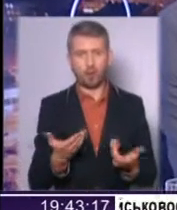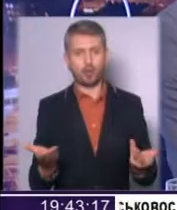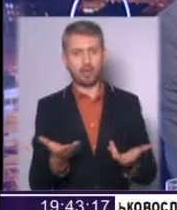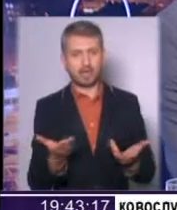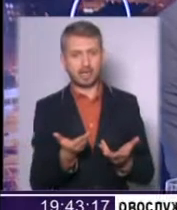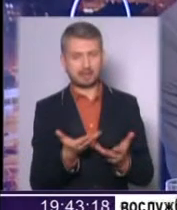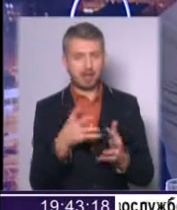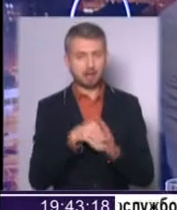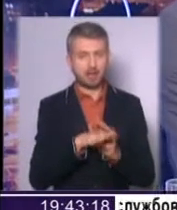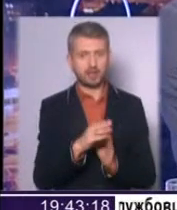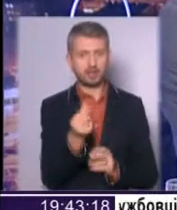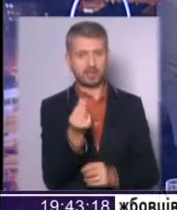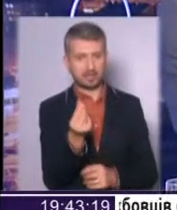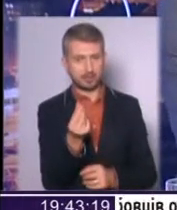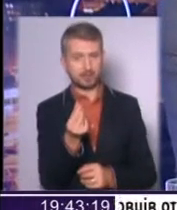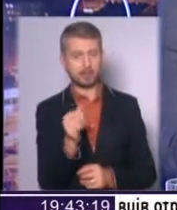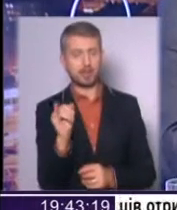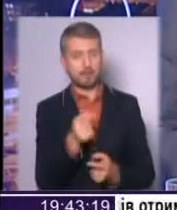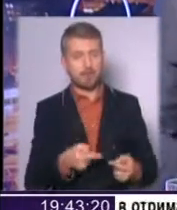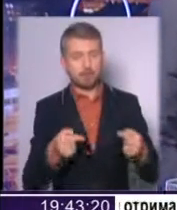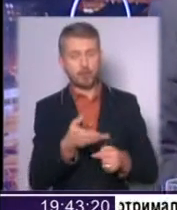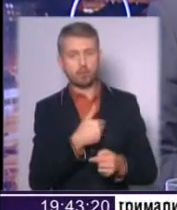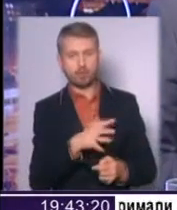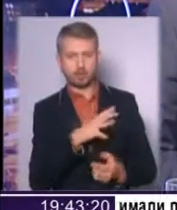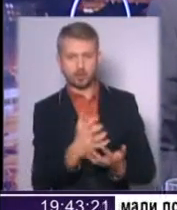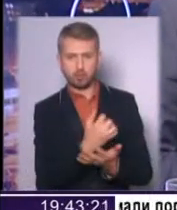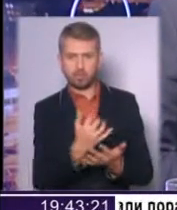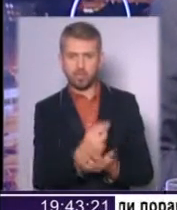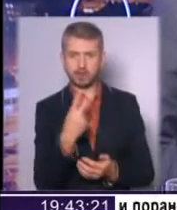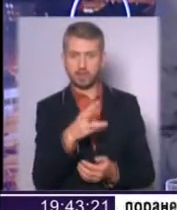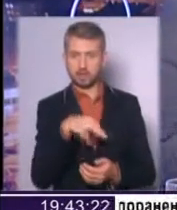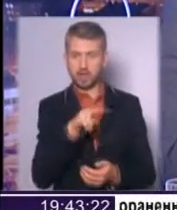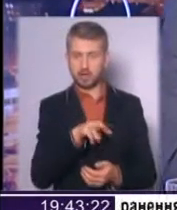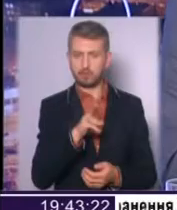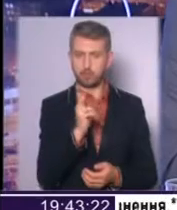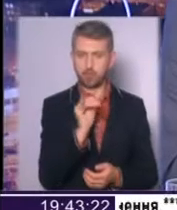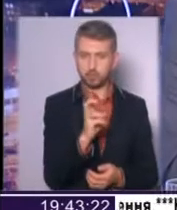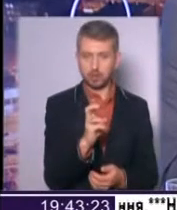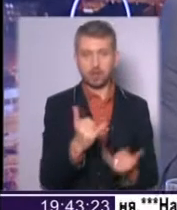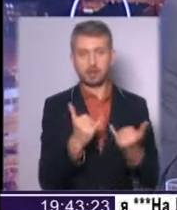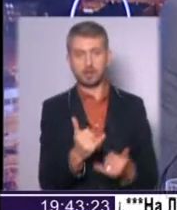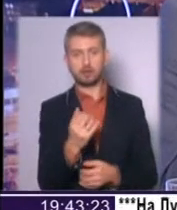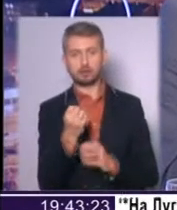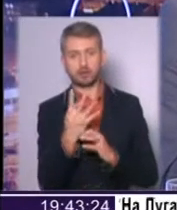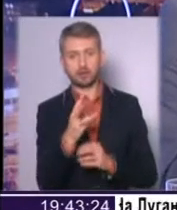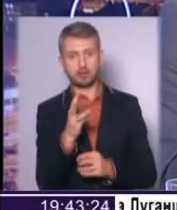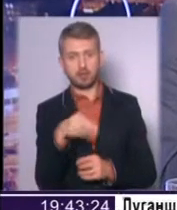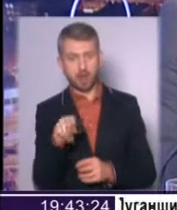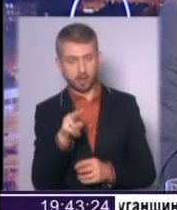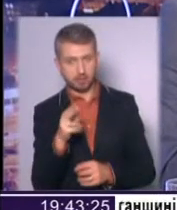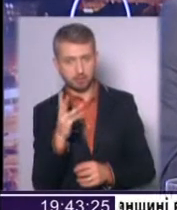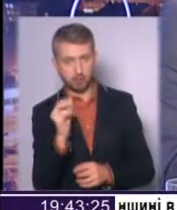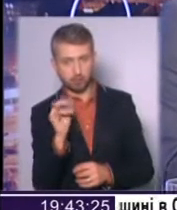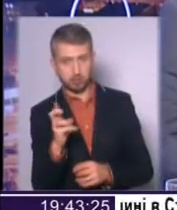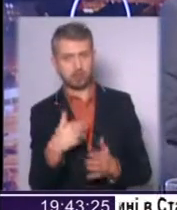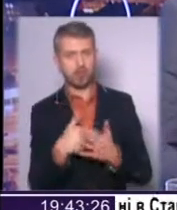складових тарифів і цін саме за газ. І виявляється, що є інформація, що ми поза підвищеними